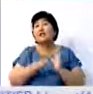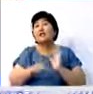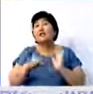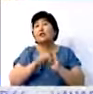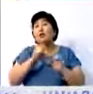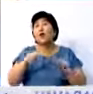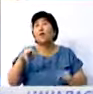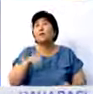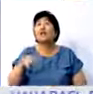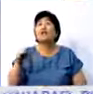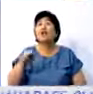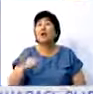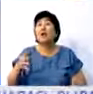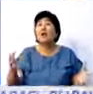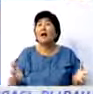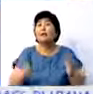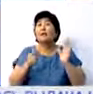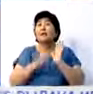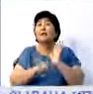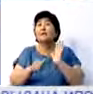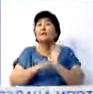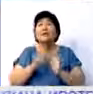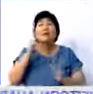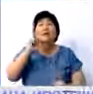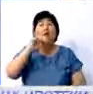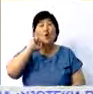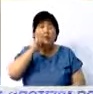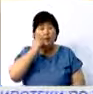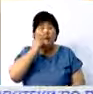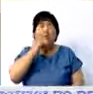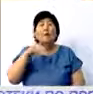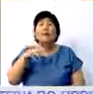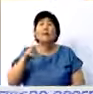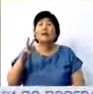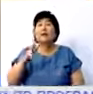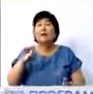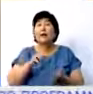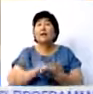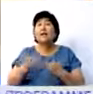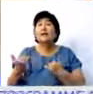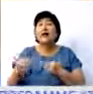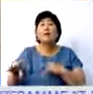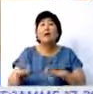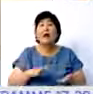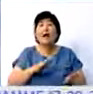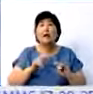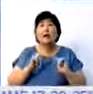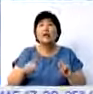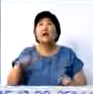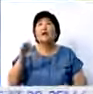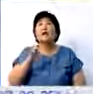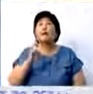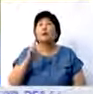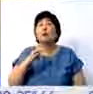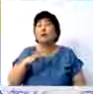школы Мирамбек Жакупов спас 76-летнюю бабушку. Майя Наримова занимается благотворительностью. Саат Пек